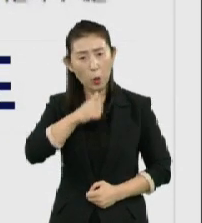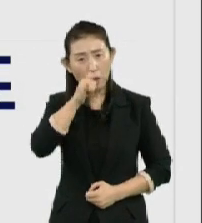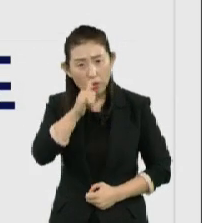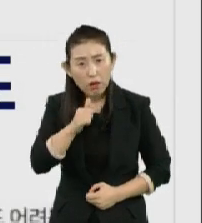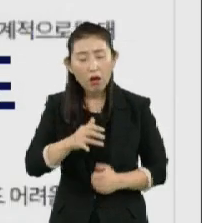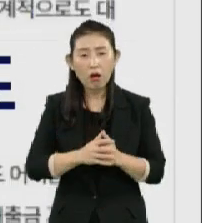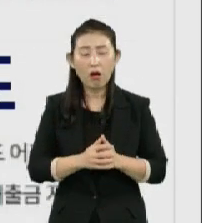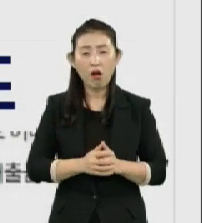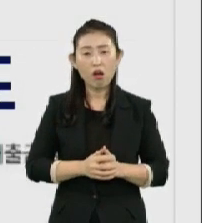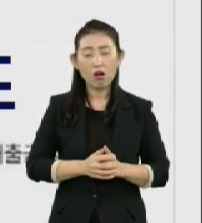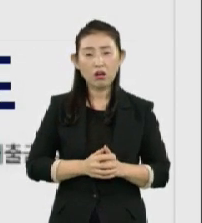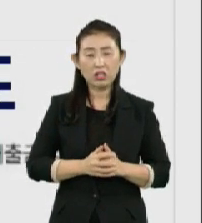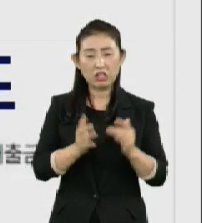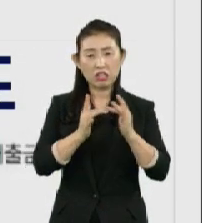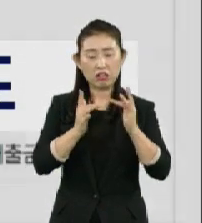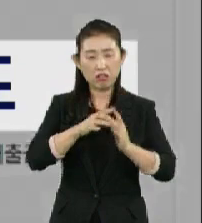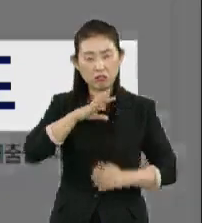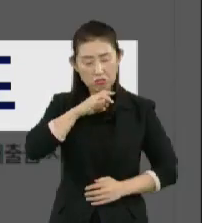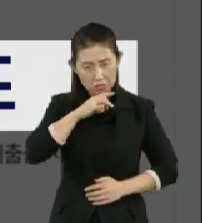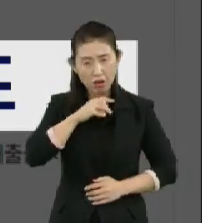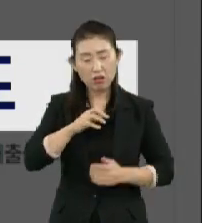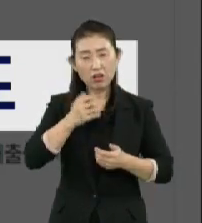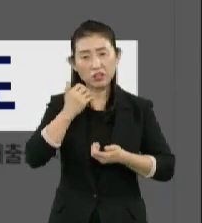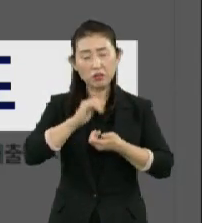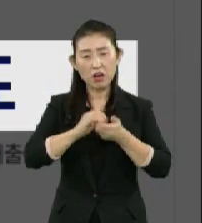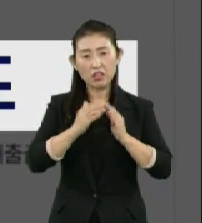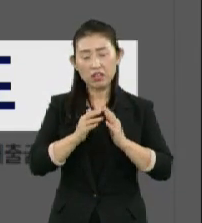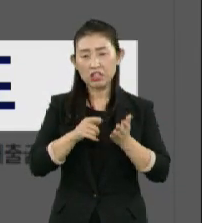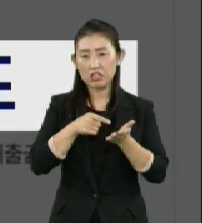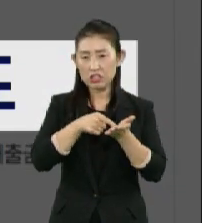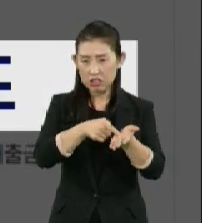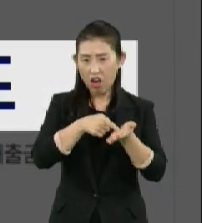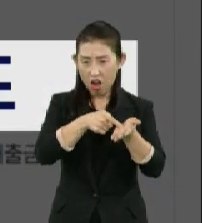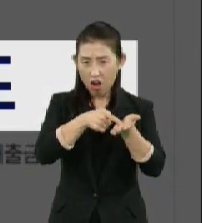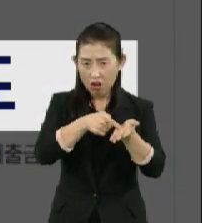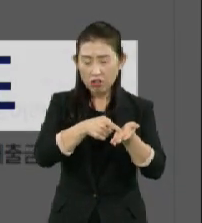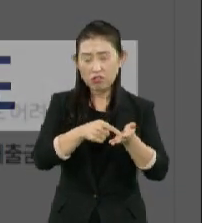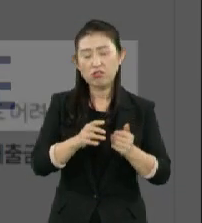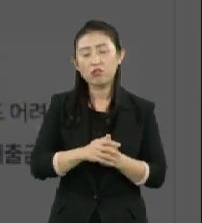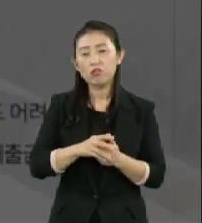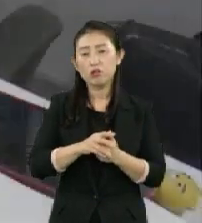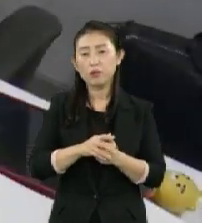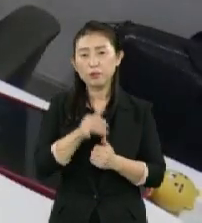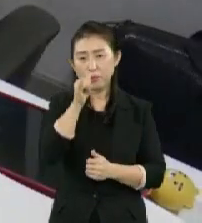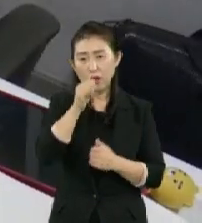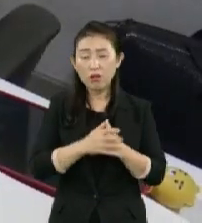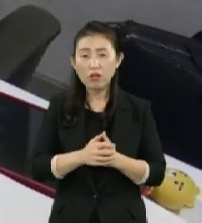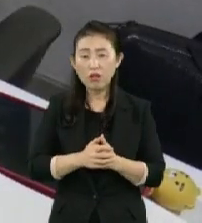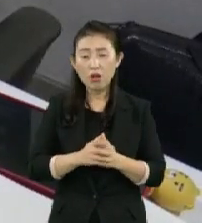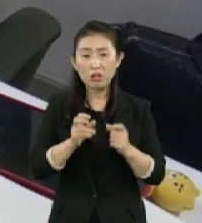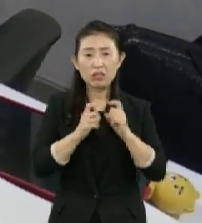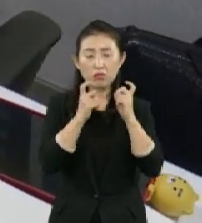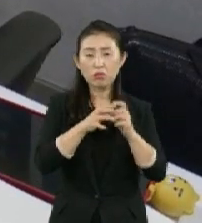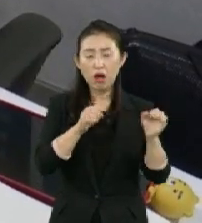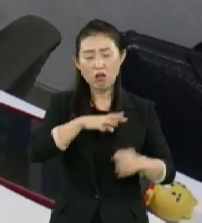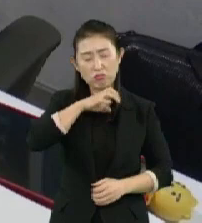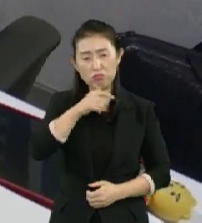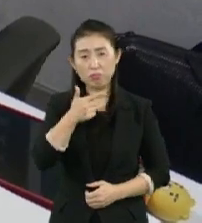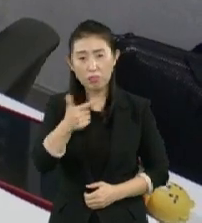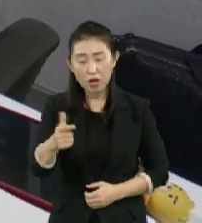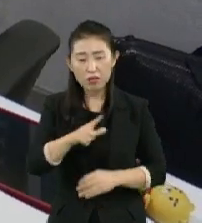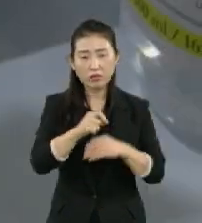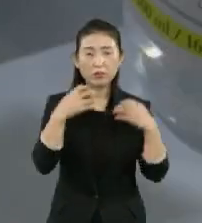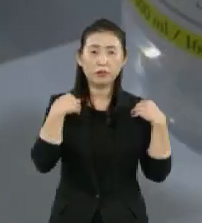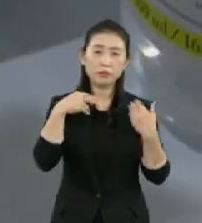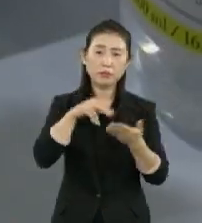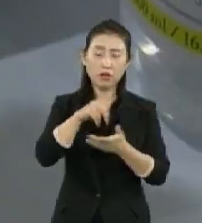라는 청와대 국민청원을 통해 예산 확대를 촉구해 파장을 낳고 있습니다. 소상공인의 반발이 확산되면서 도내